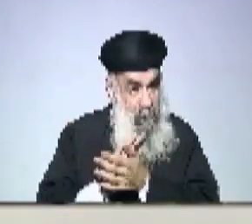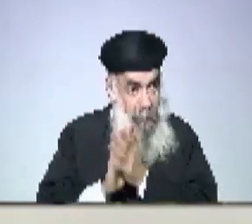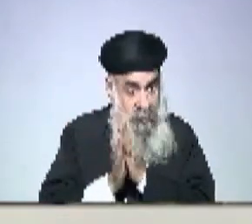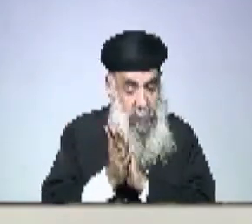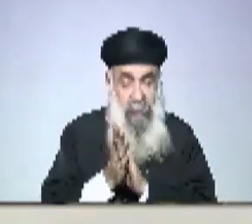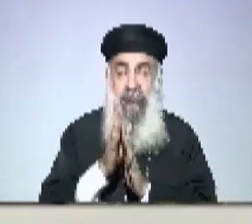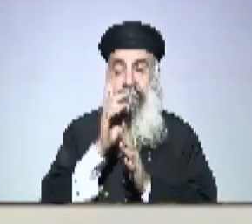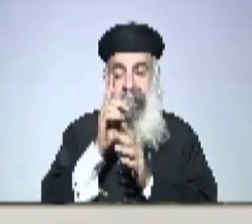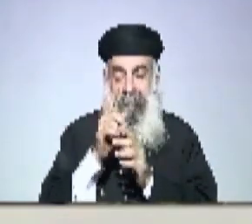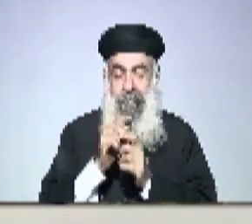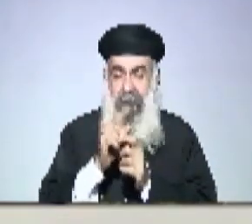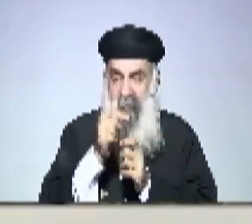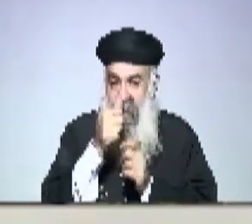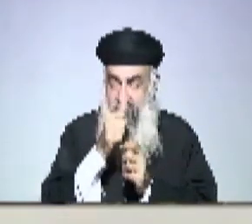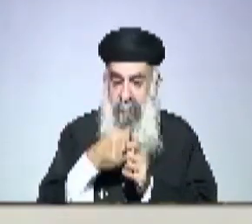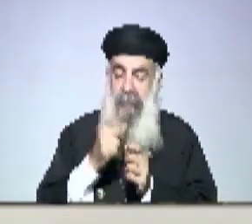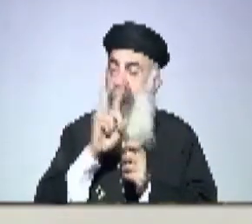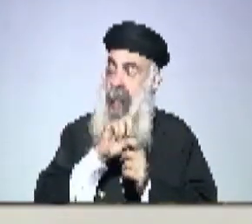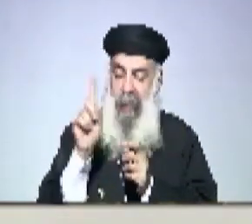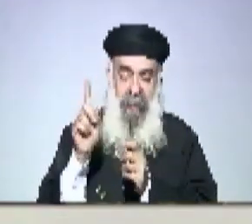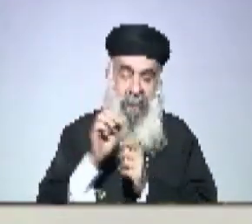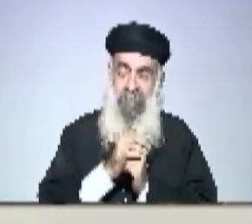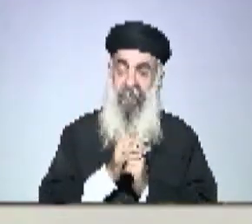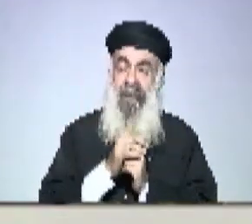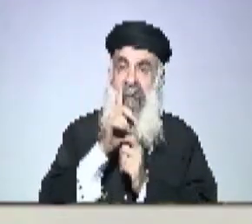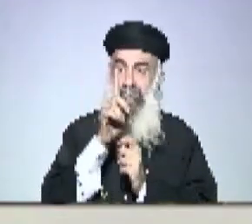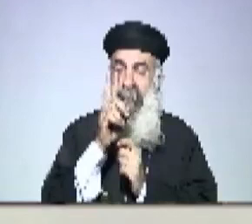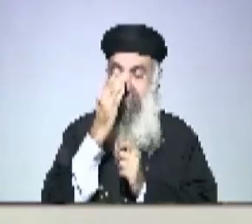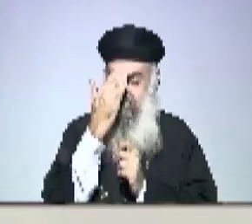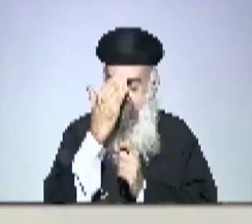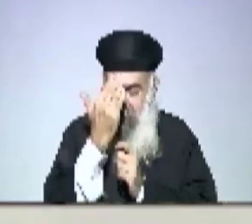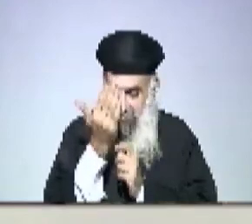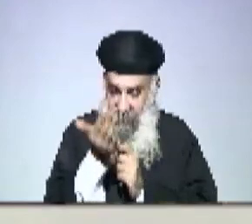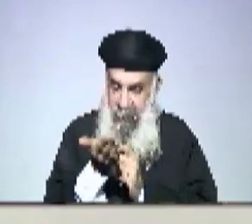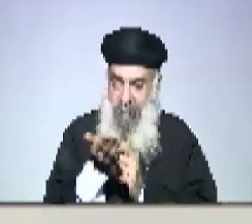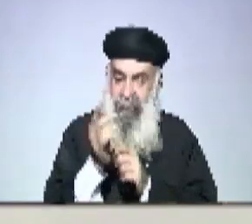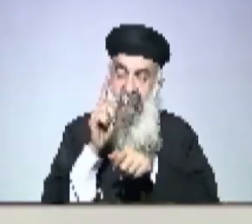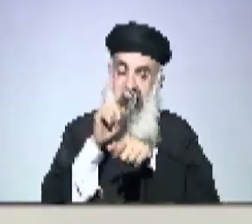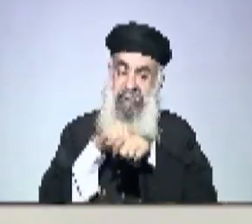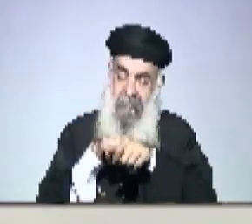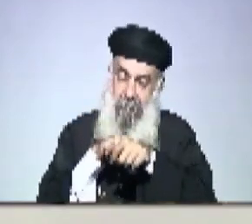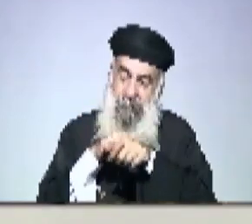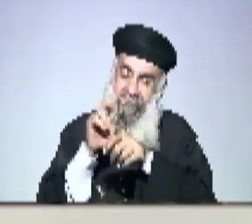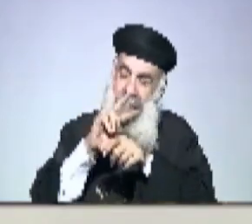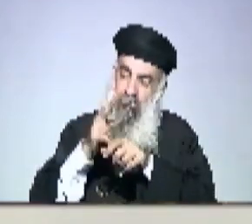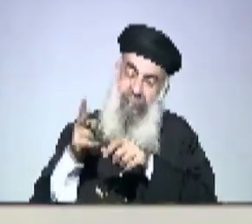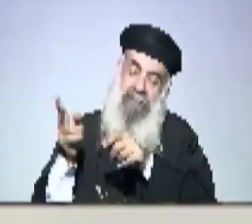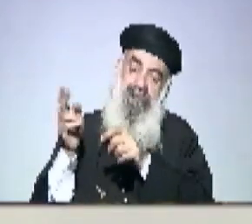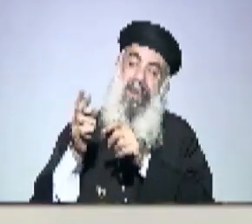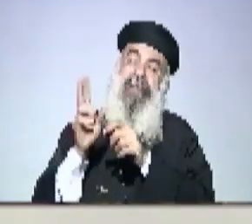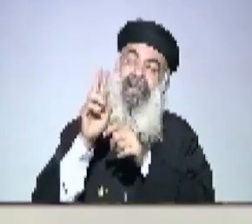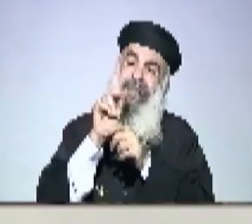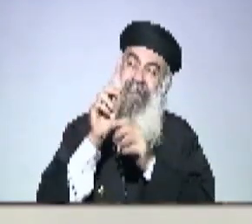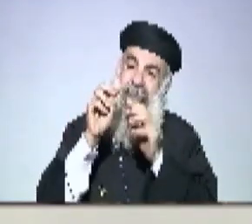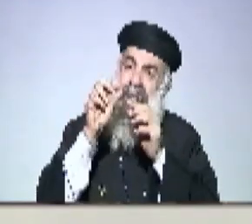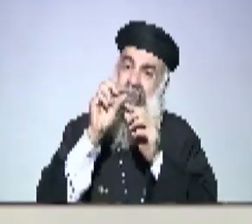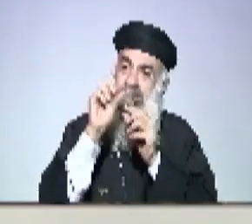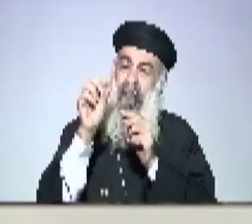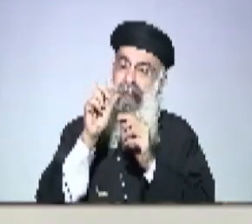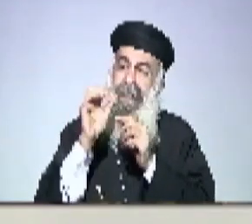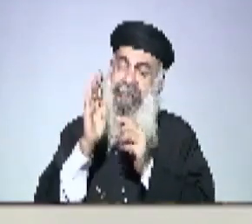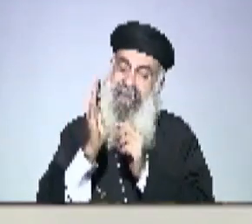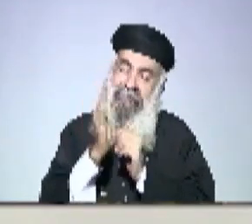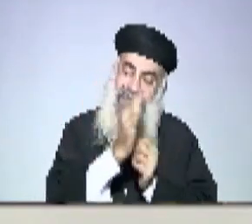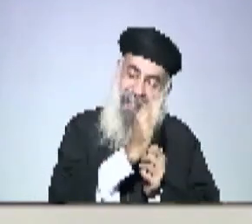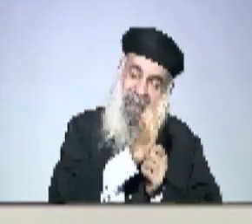بقى ربنا زعلان مني لا البركات الزمنيه هي احيانا تتحجب